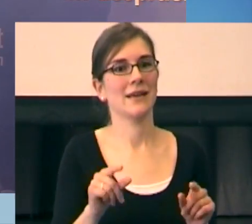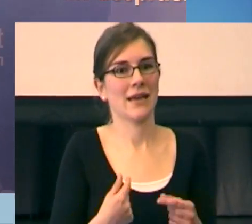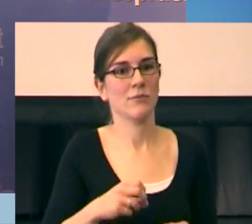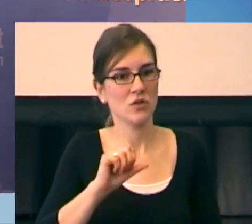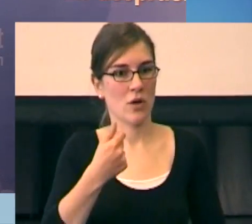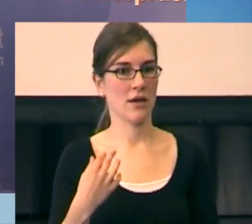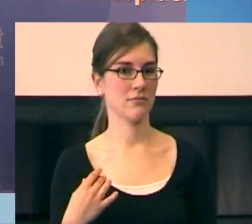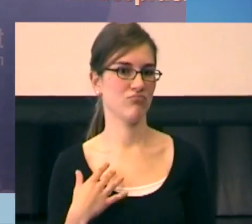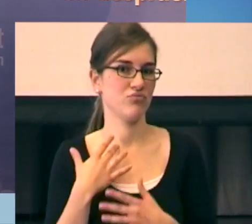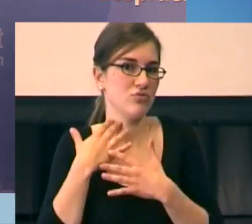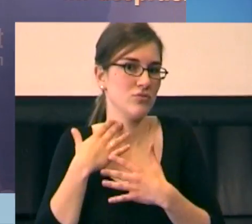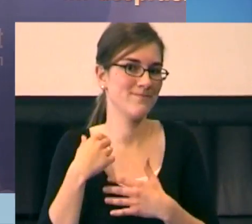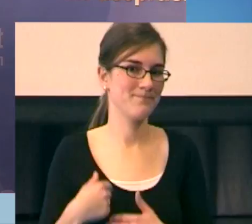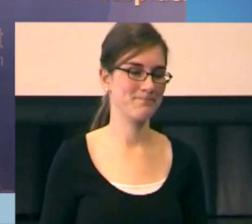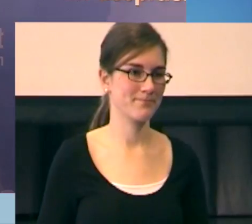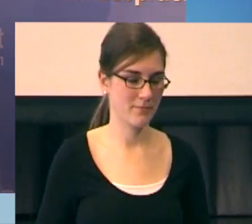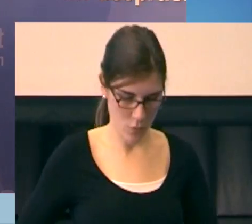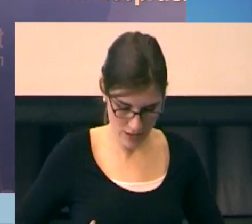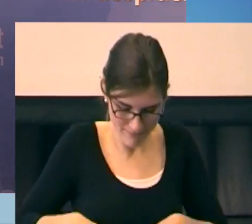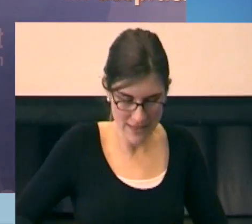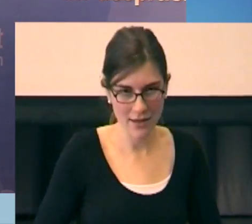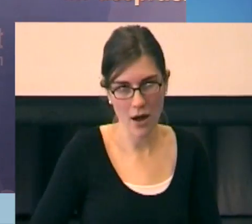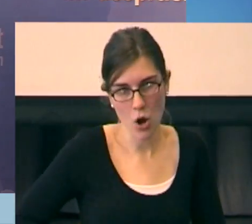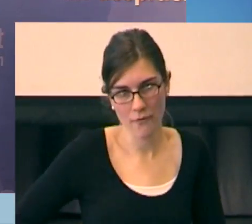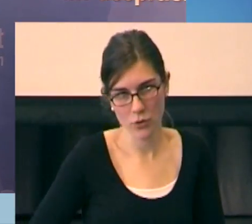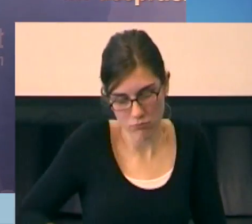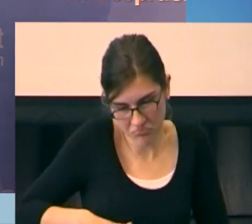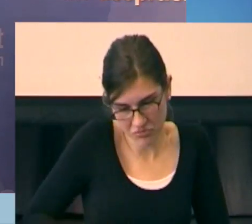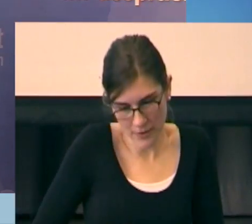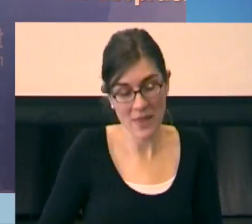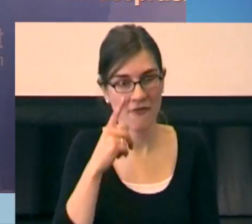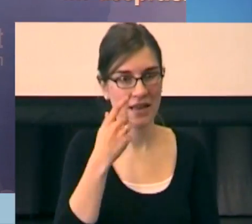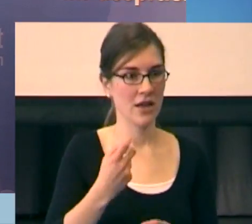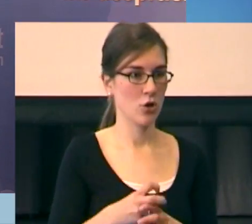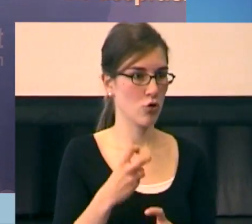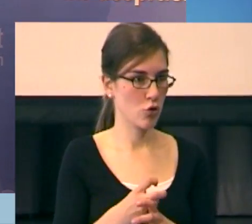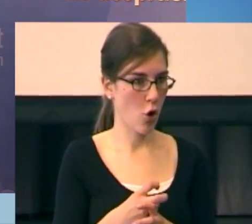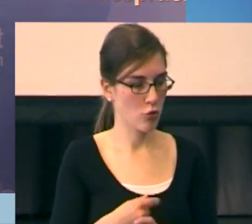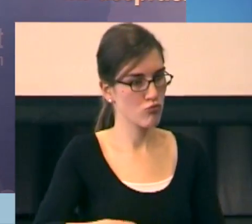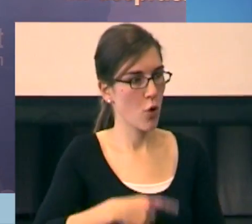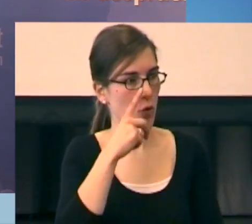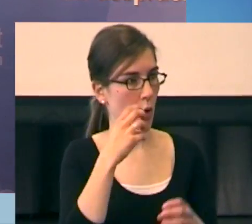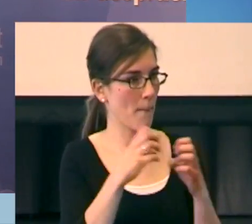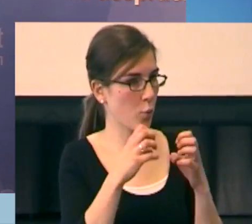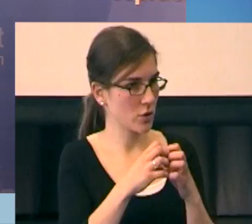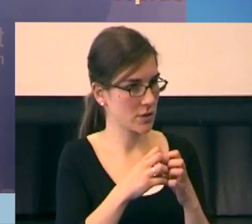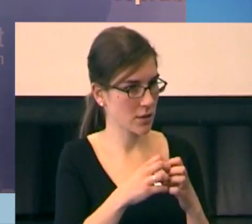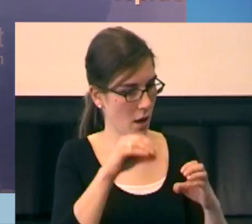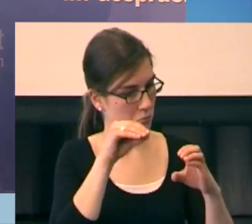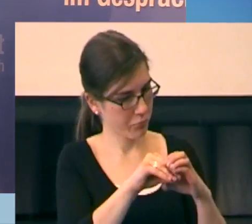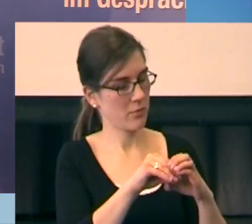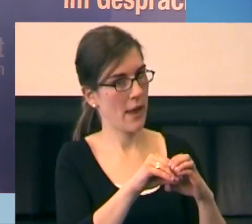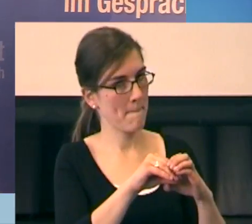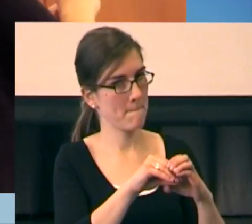streut. Wenn der Tumor auf die Prostata beschränkt ist, also ein Frühstadium ist, haben wir